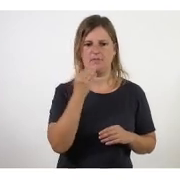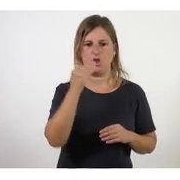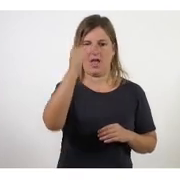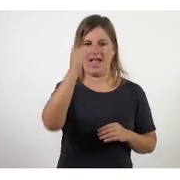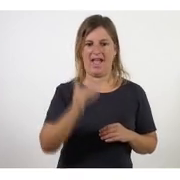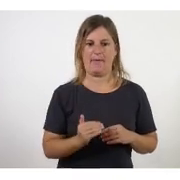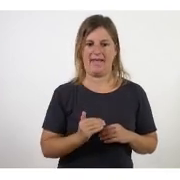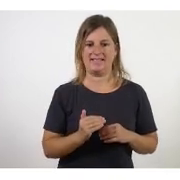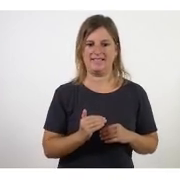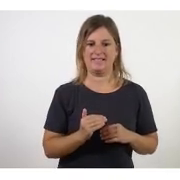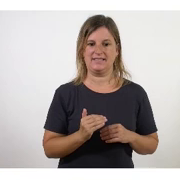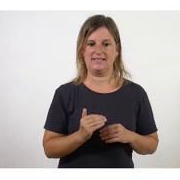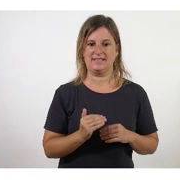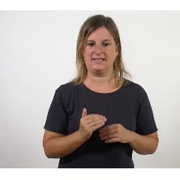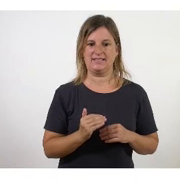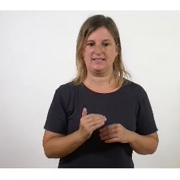inferior.